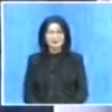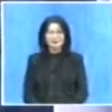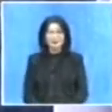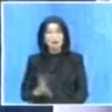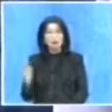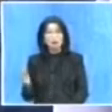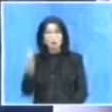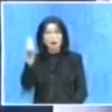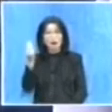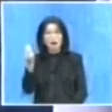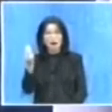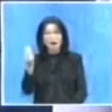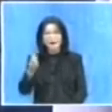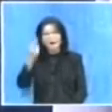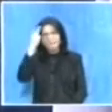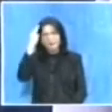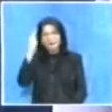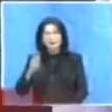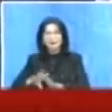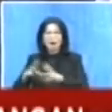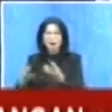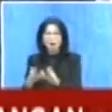Ketua, Pimpinan dan Anggota